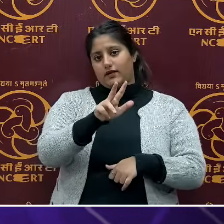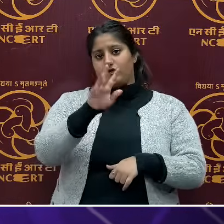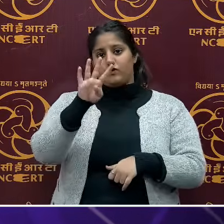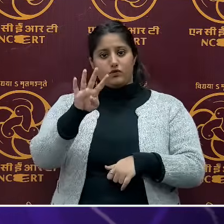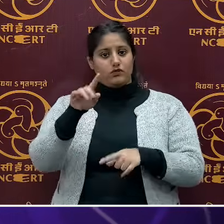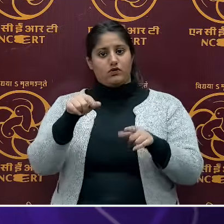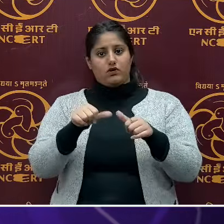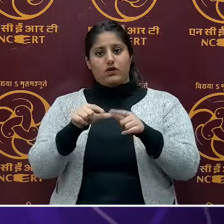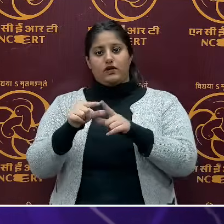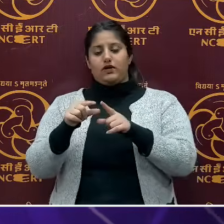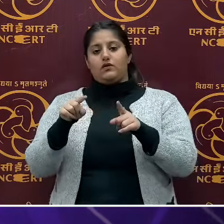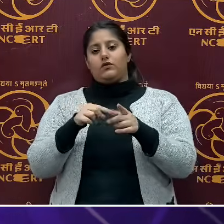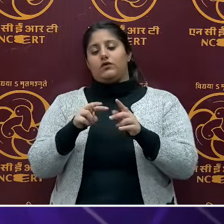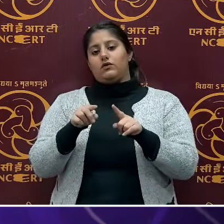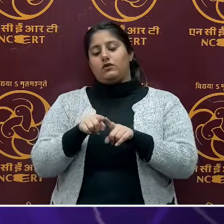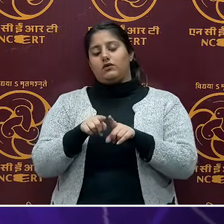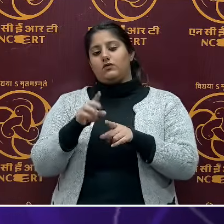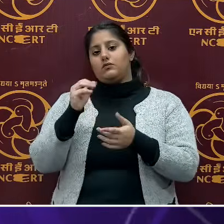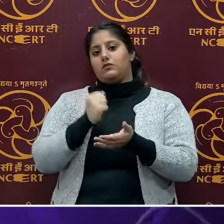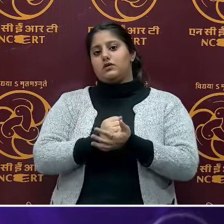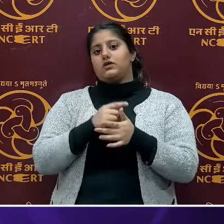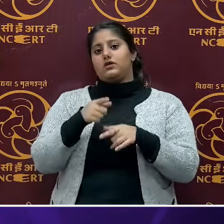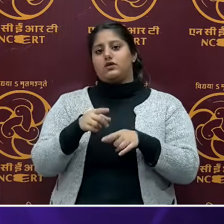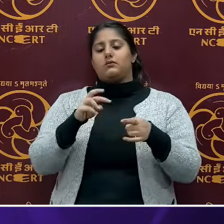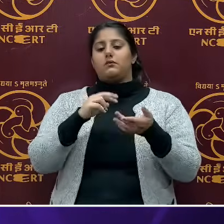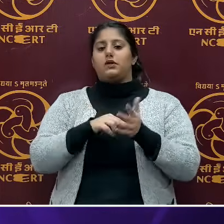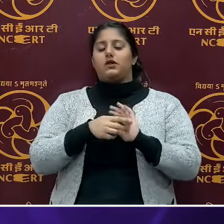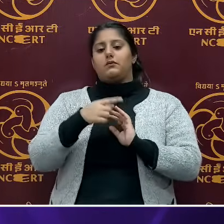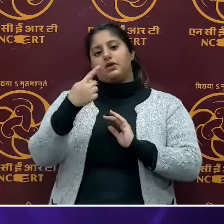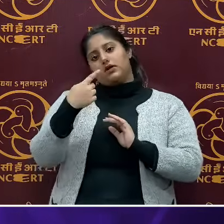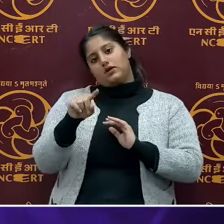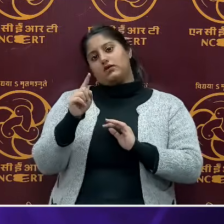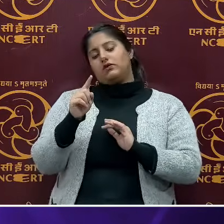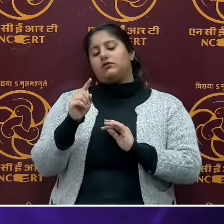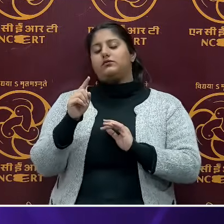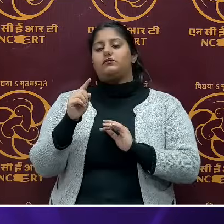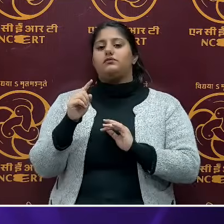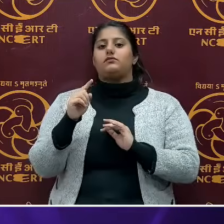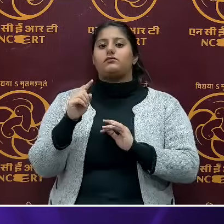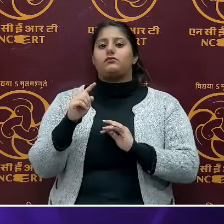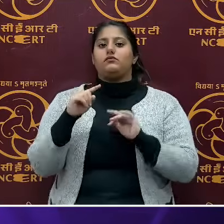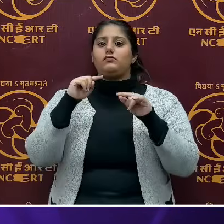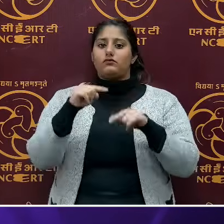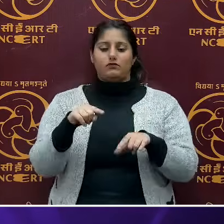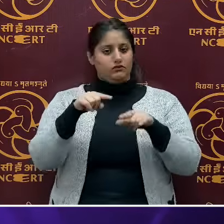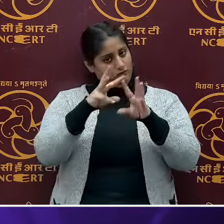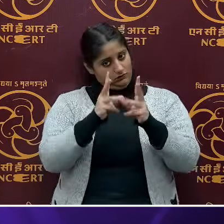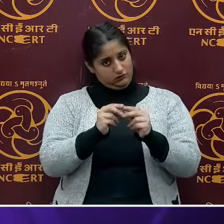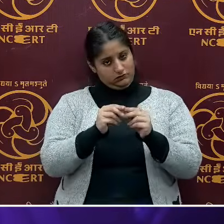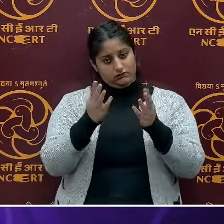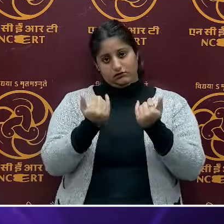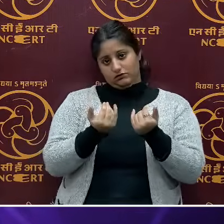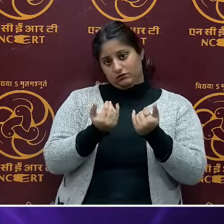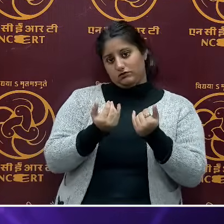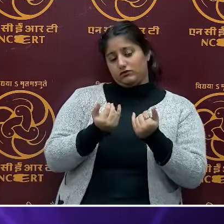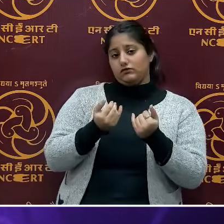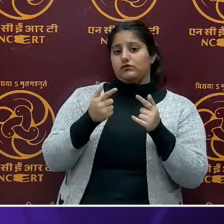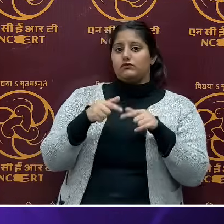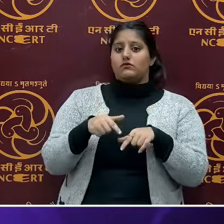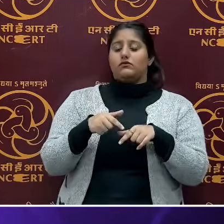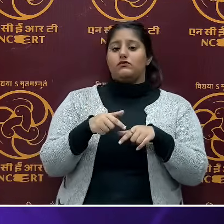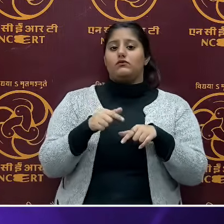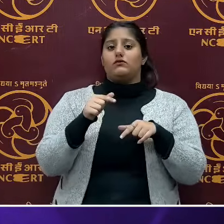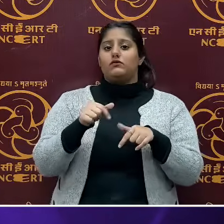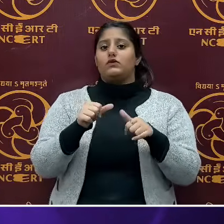84. That means these are in proportion. Likewise, we can calculate this. हम इसको भी calculate कर सकते हैं. So let